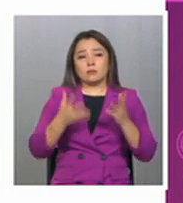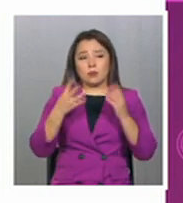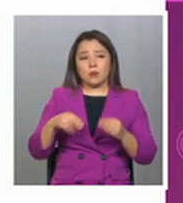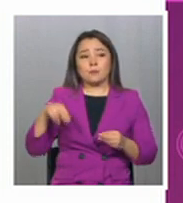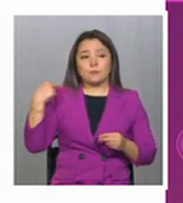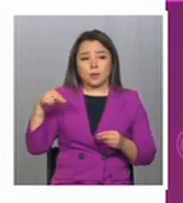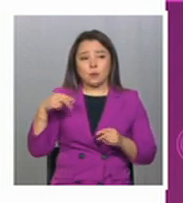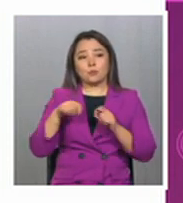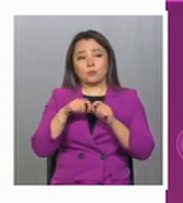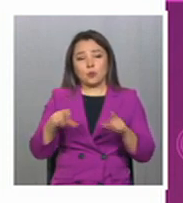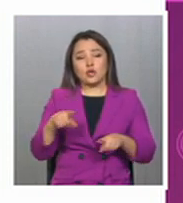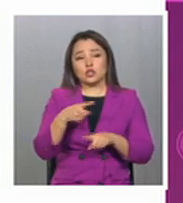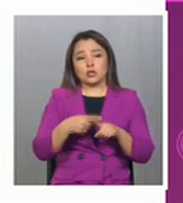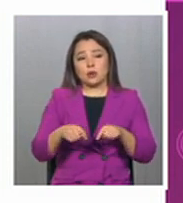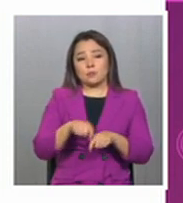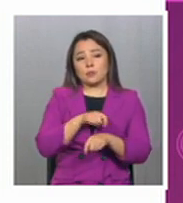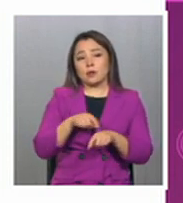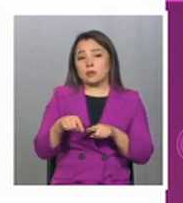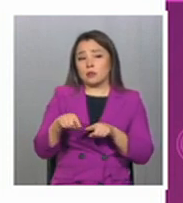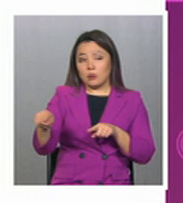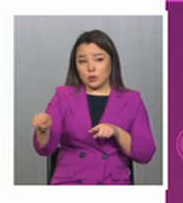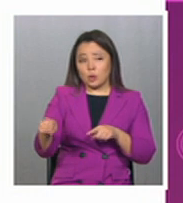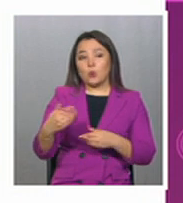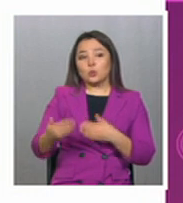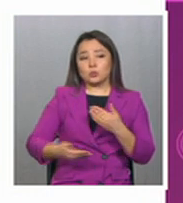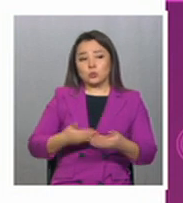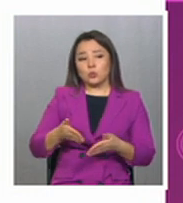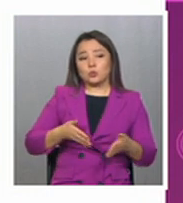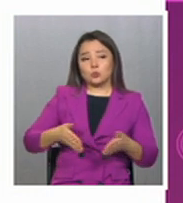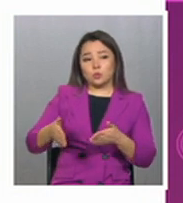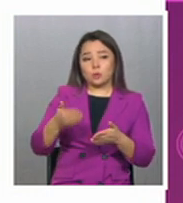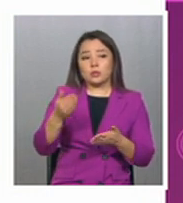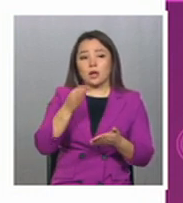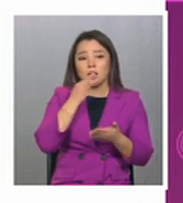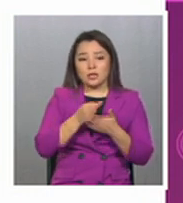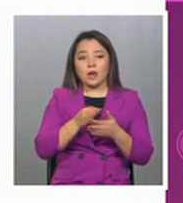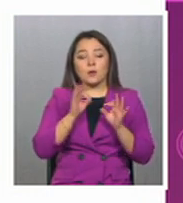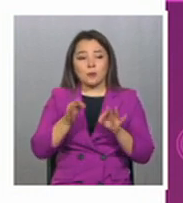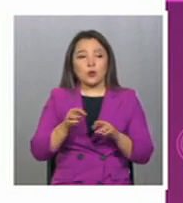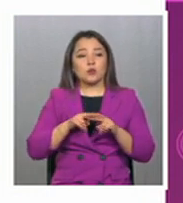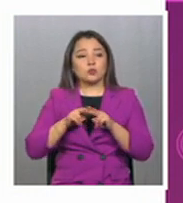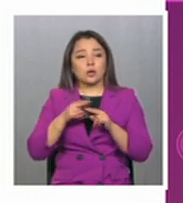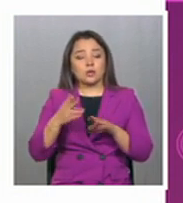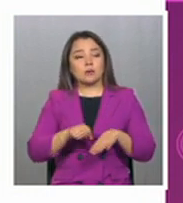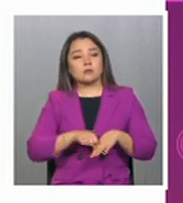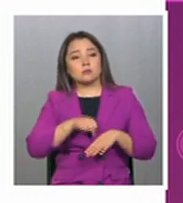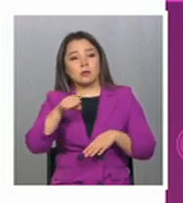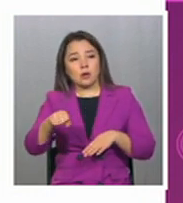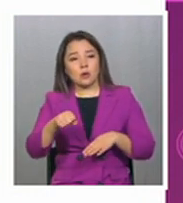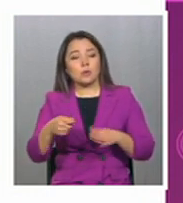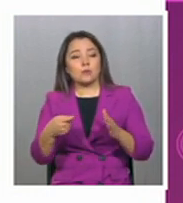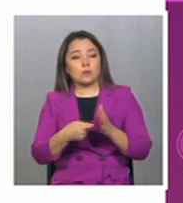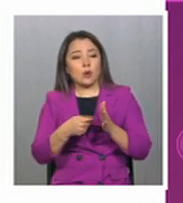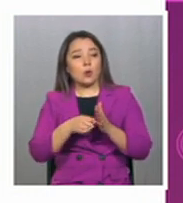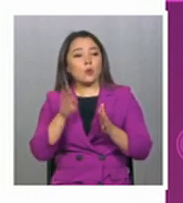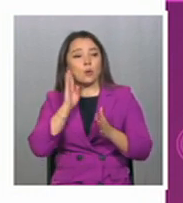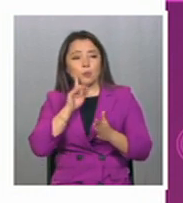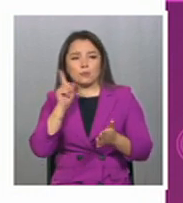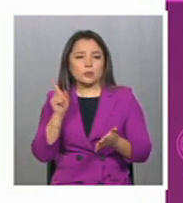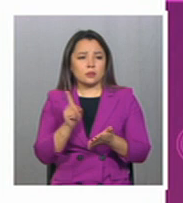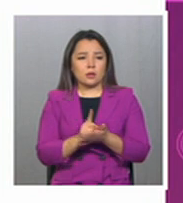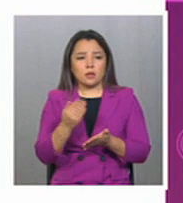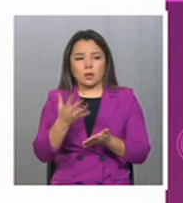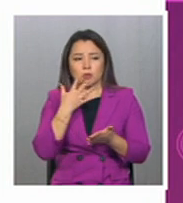мектептен жарты шақырымдай жердегі жол бойындағы суатқа жұлдызшаны суарға апаратын. Бұл міндетті,